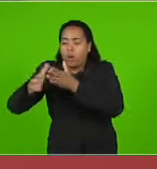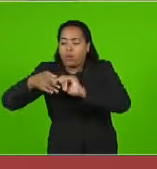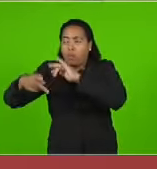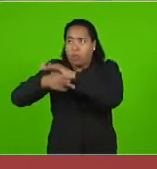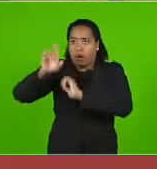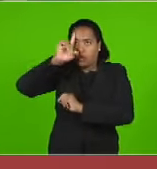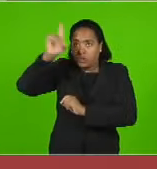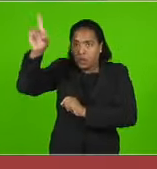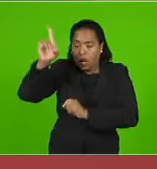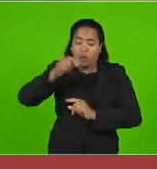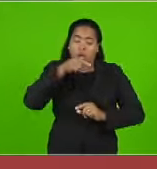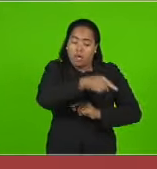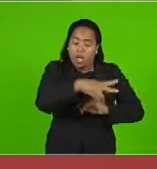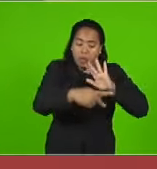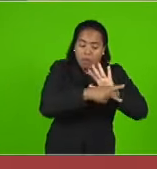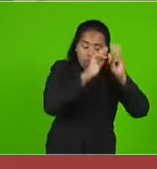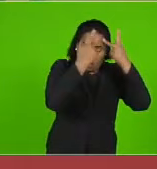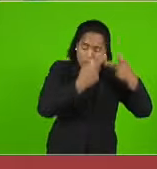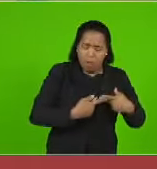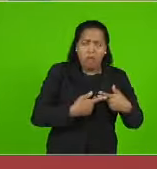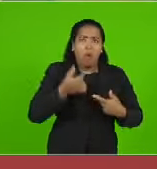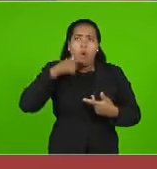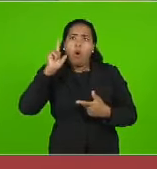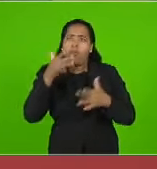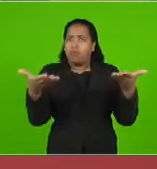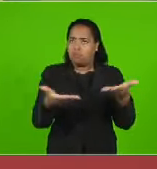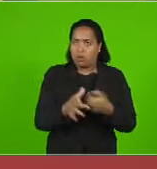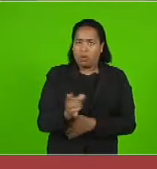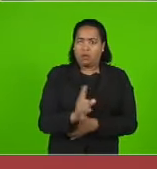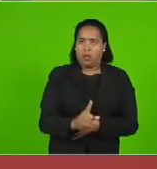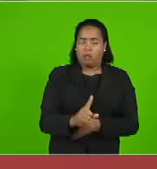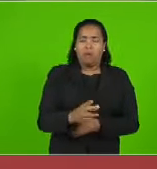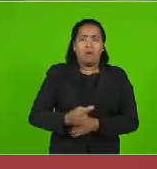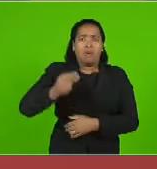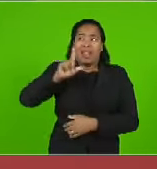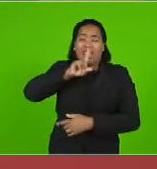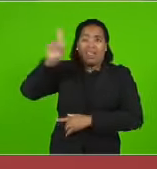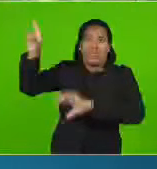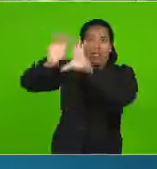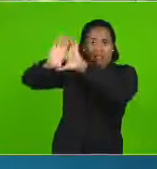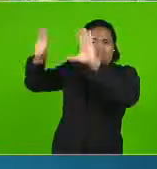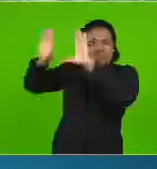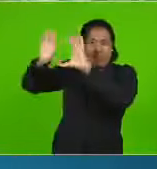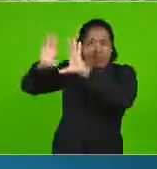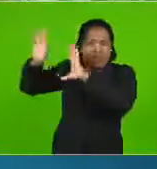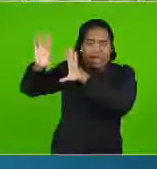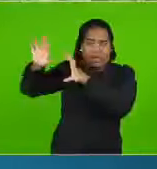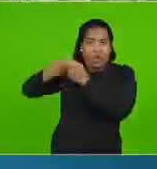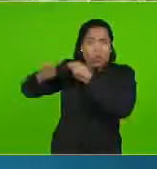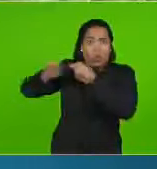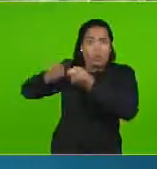времени, есть разница между временем Божьим и человеческим. Это не было, когда я говорю, трубила труба, это было не вчера, не сегодня,